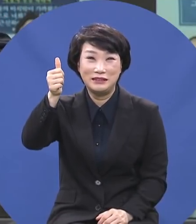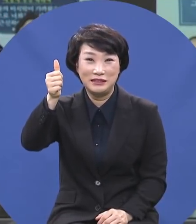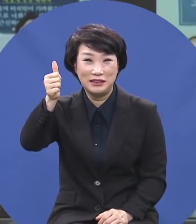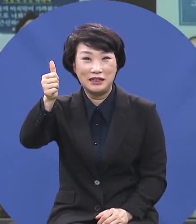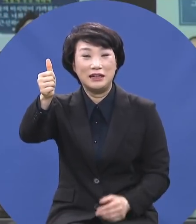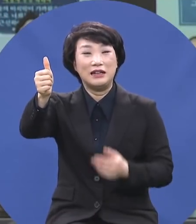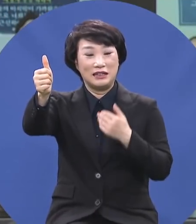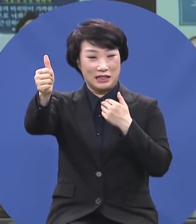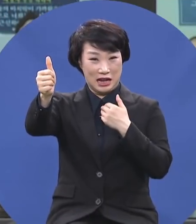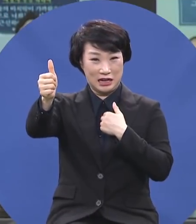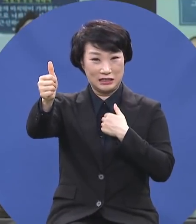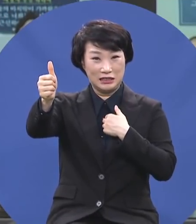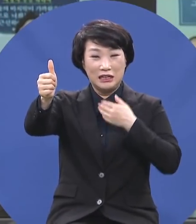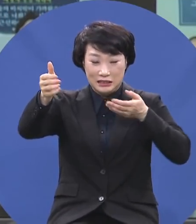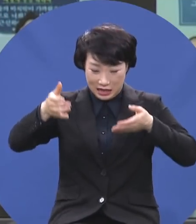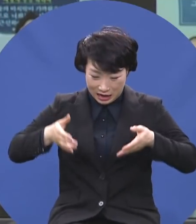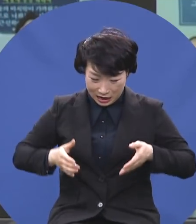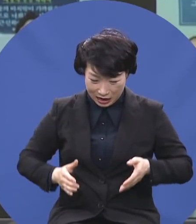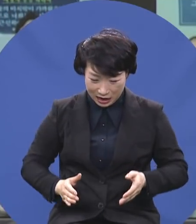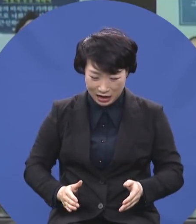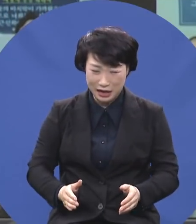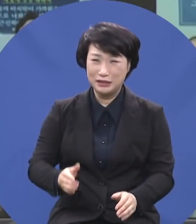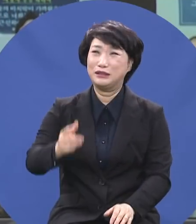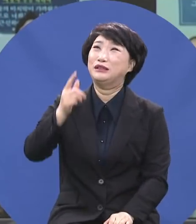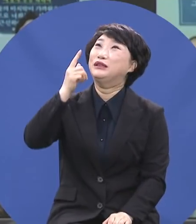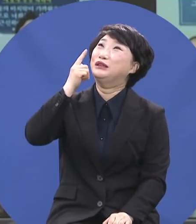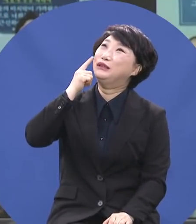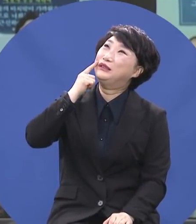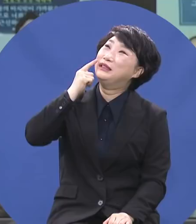아버지 나를